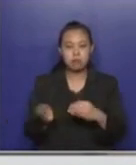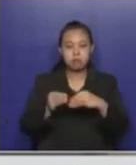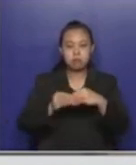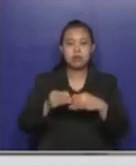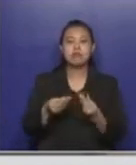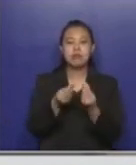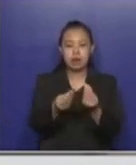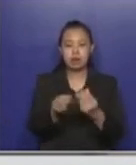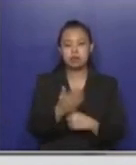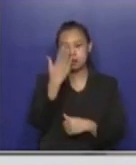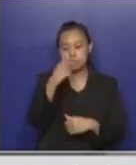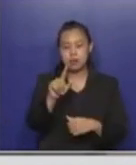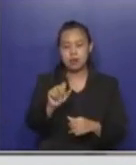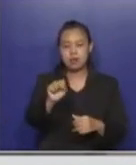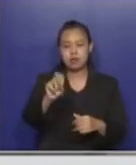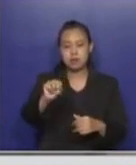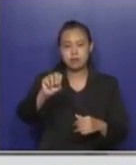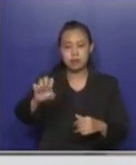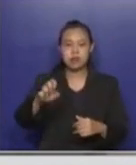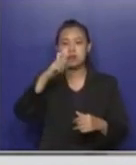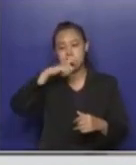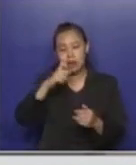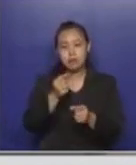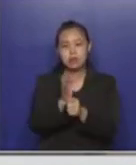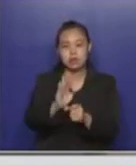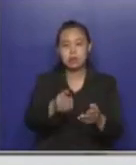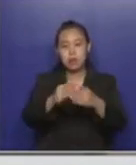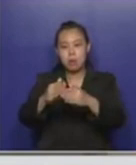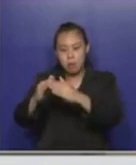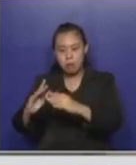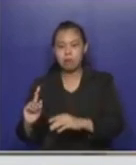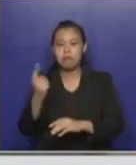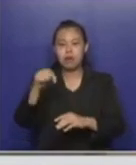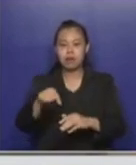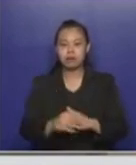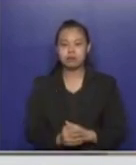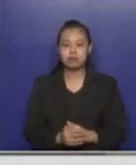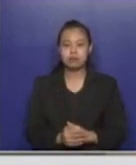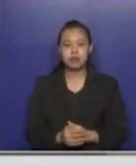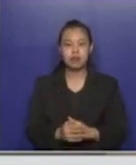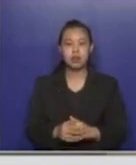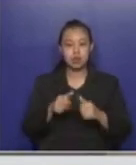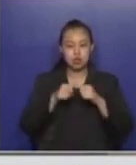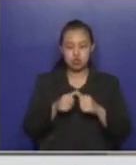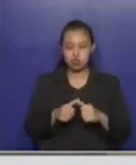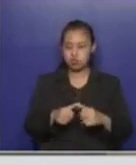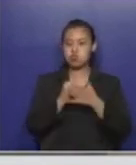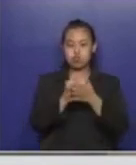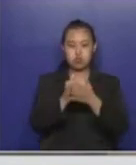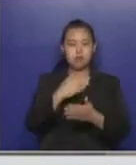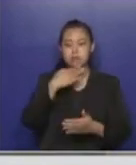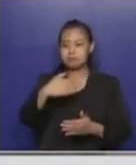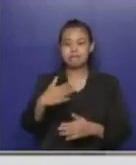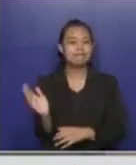อื้อต่อการกำเนิดของ SME ไทยนะคะและดิฉันจะบอกว่าท่านก็ไม่ต้องอยู่ช่วยพวกเขาตลอดไปพอธุ